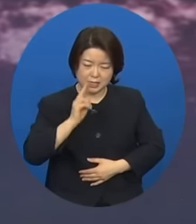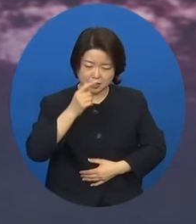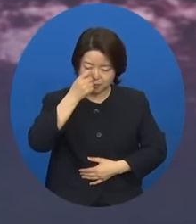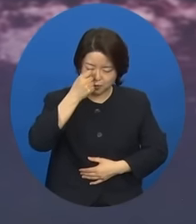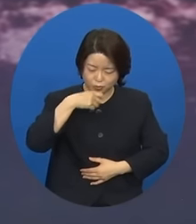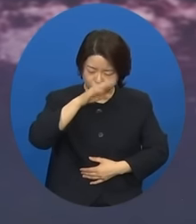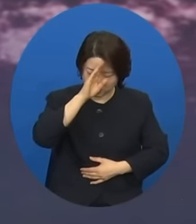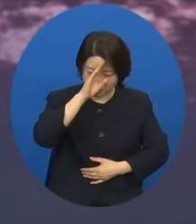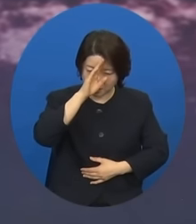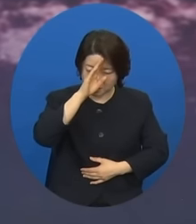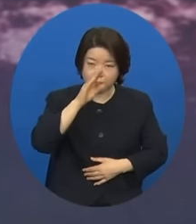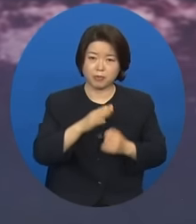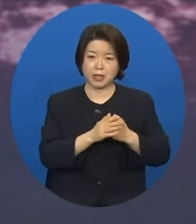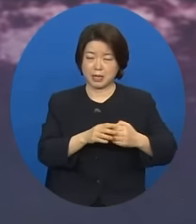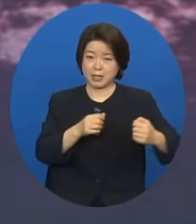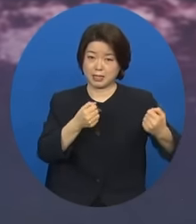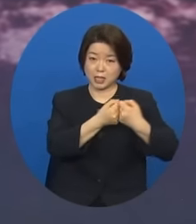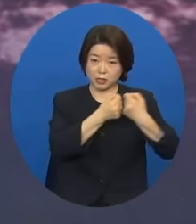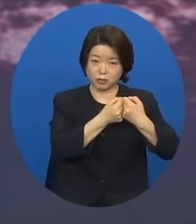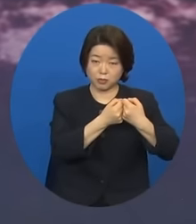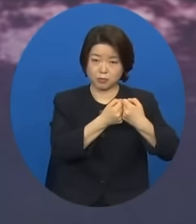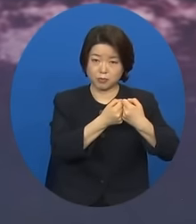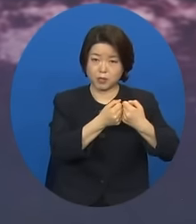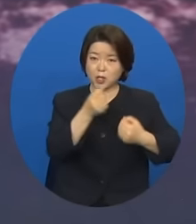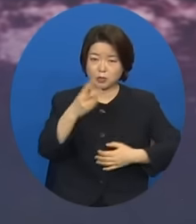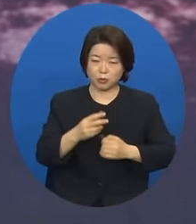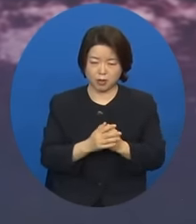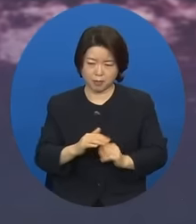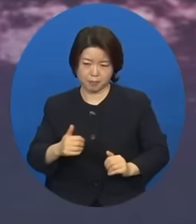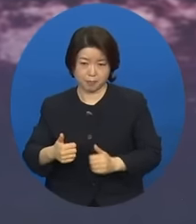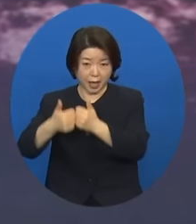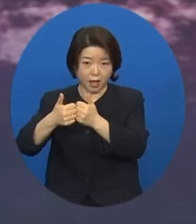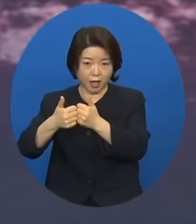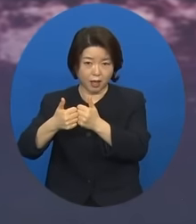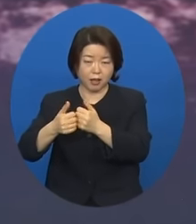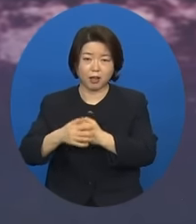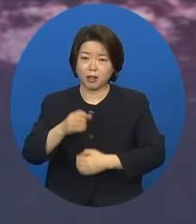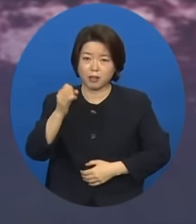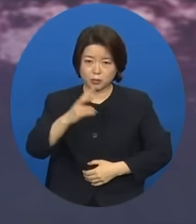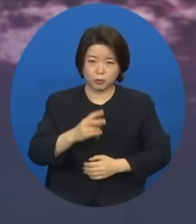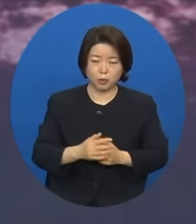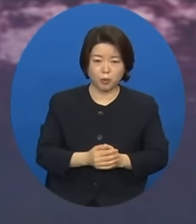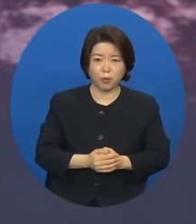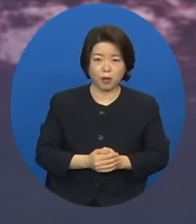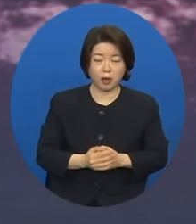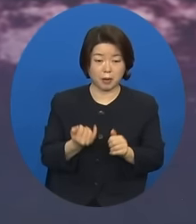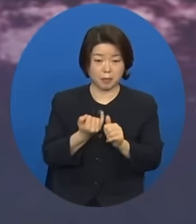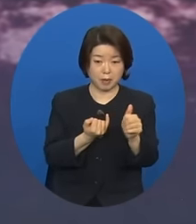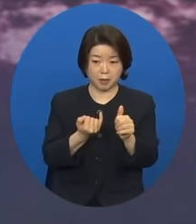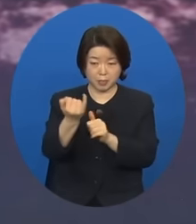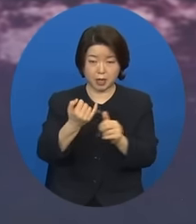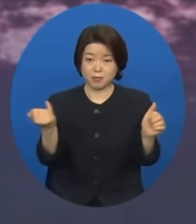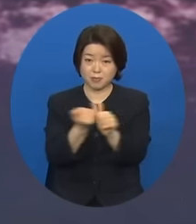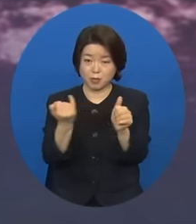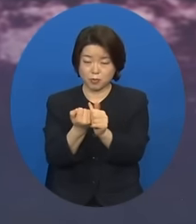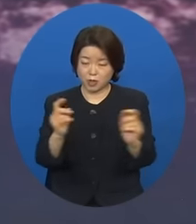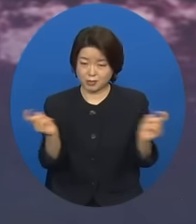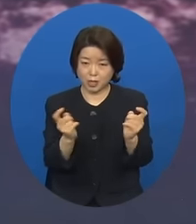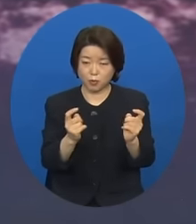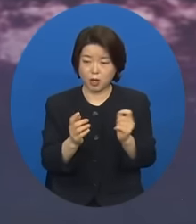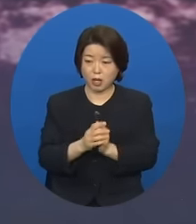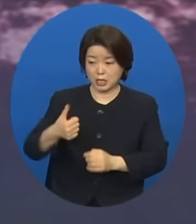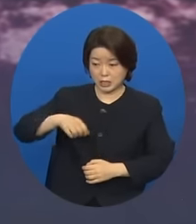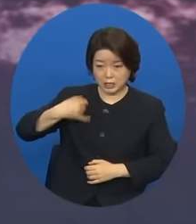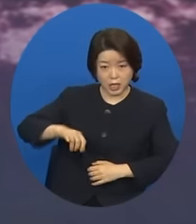우울감과 다툼 아까 색이라 했죠 대적하고 배우자와 배우자 부부가 싸우고 자녀가 싸우고